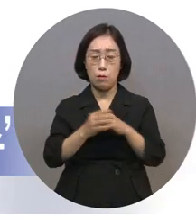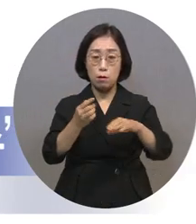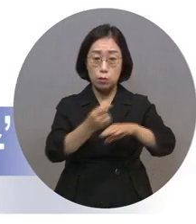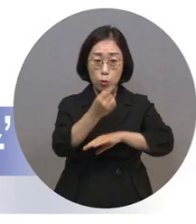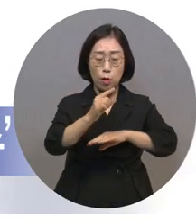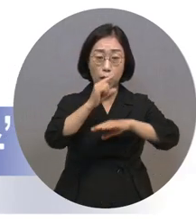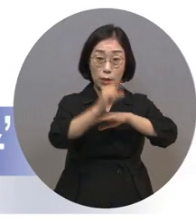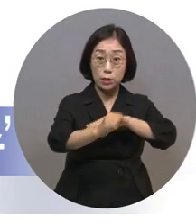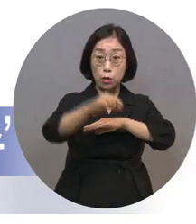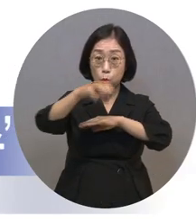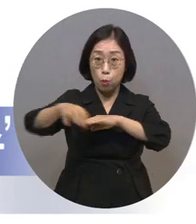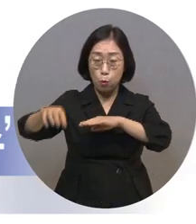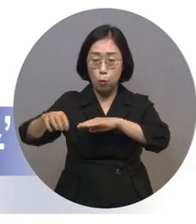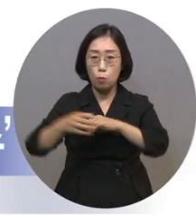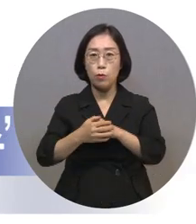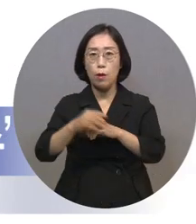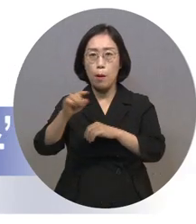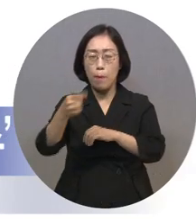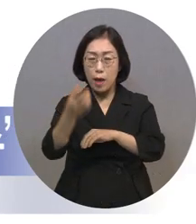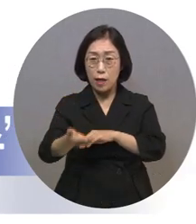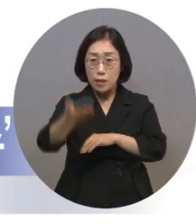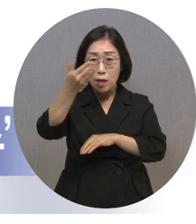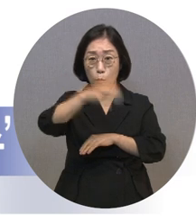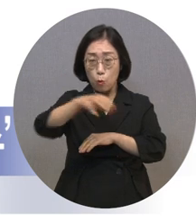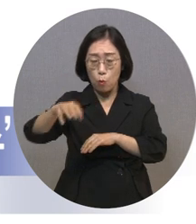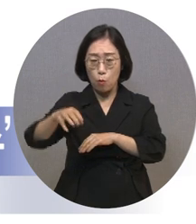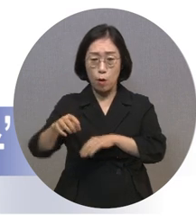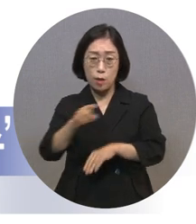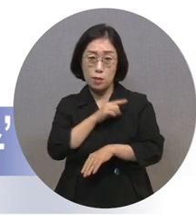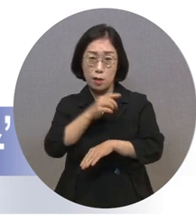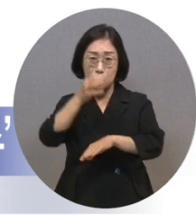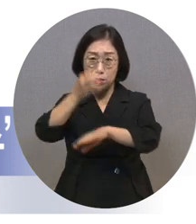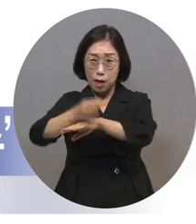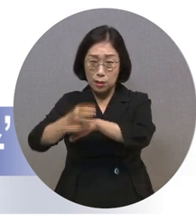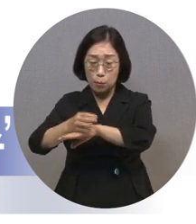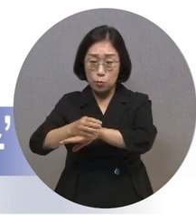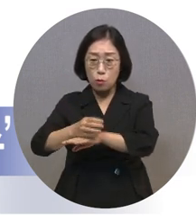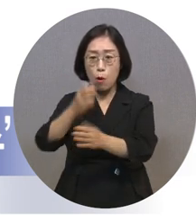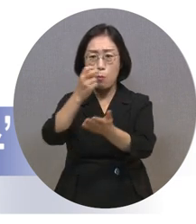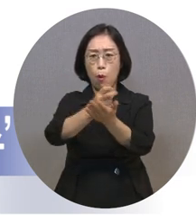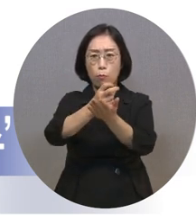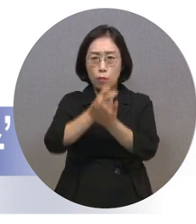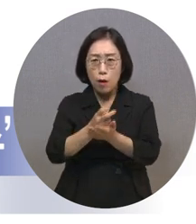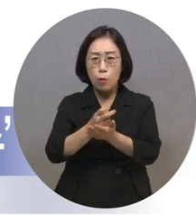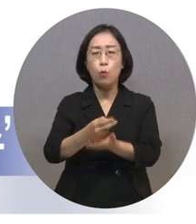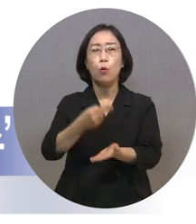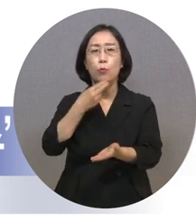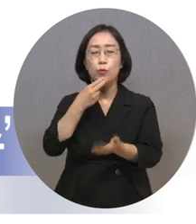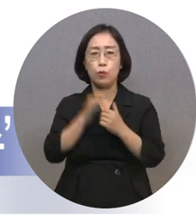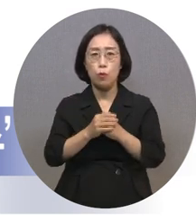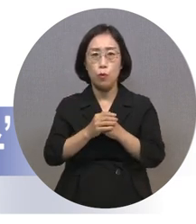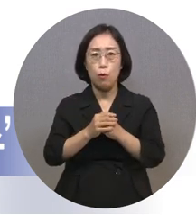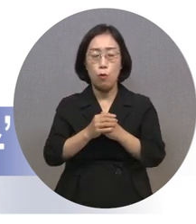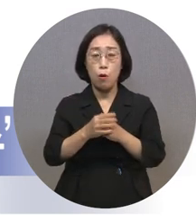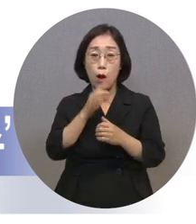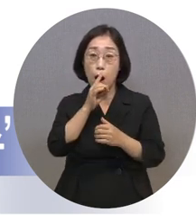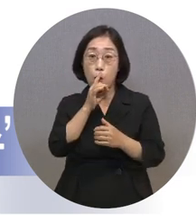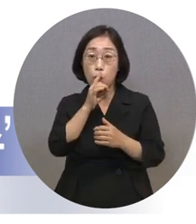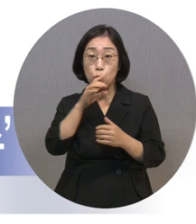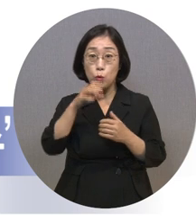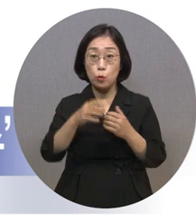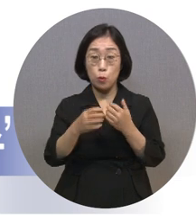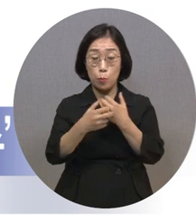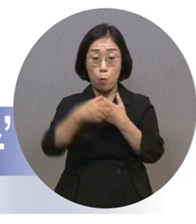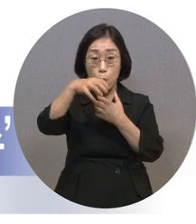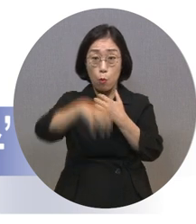공공기간 10은 네곳이 우선구매 법정 비유를 지키지 않은 가운데 강원 속초 의료원은 유일하게 7년간